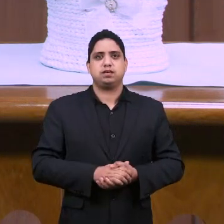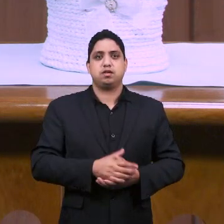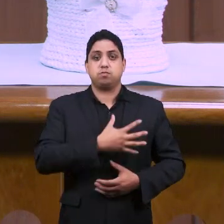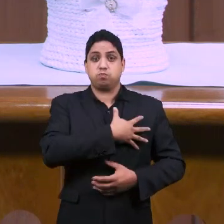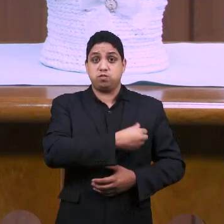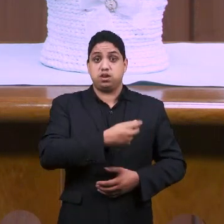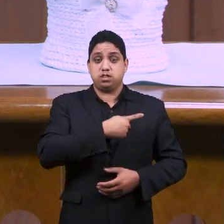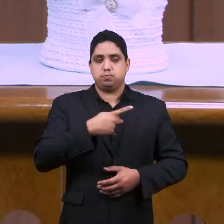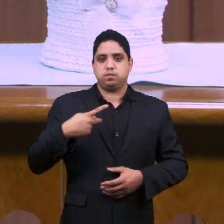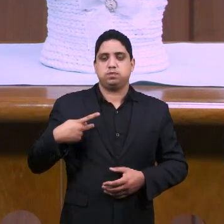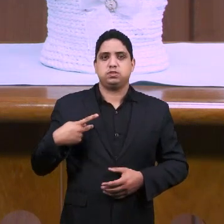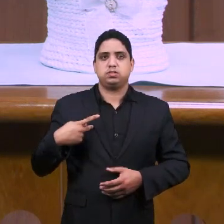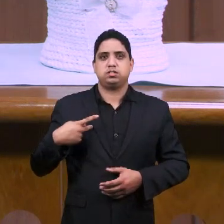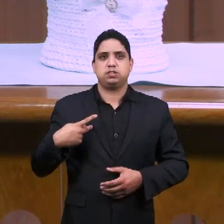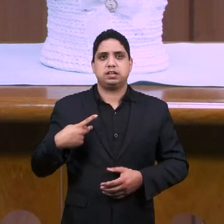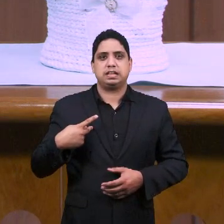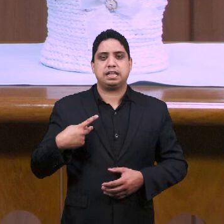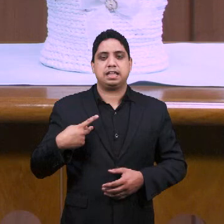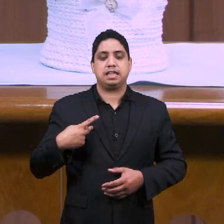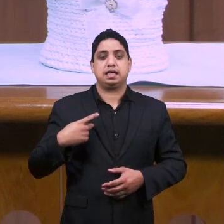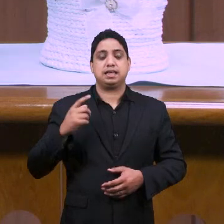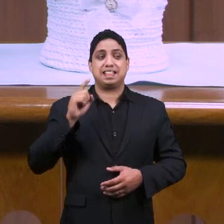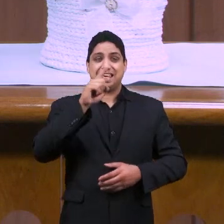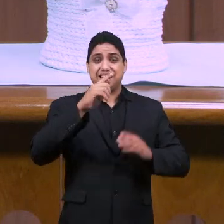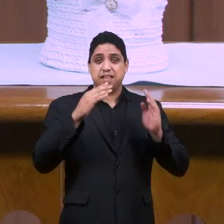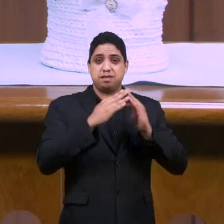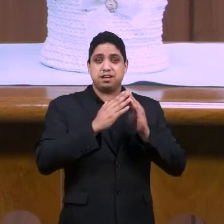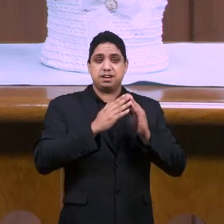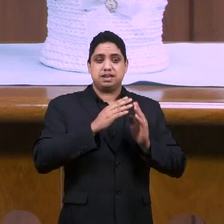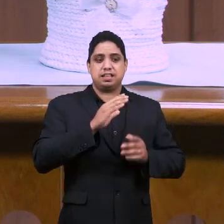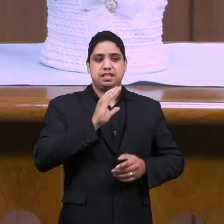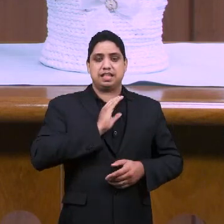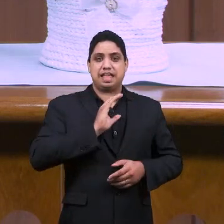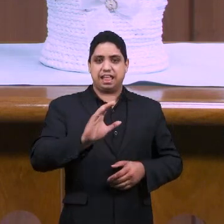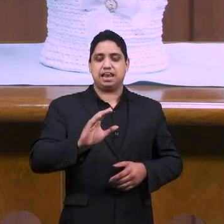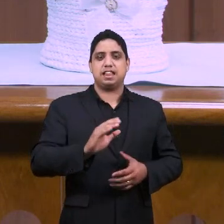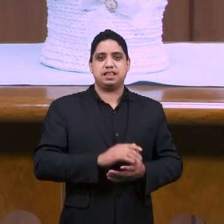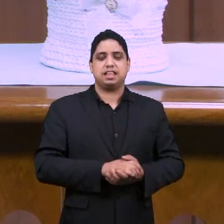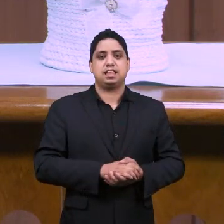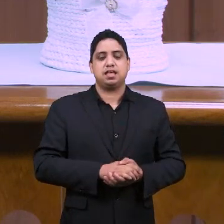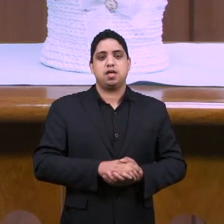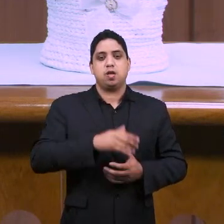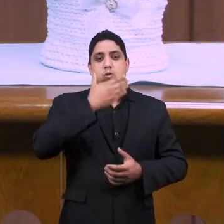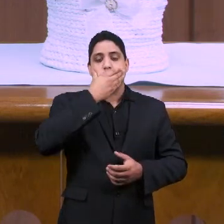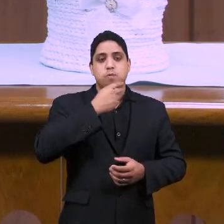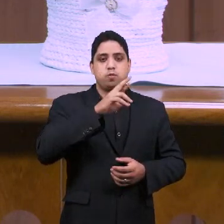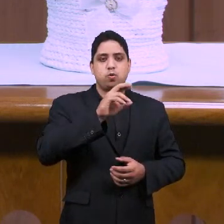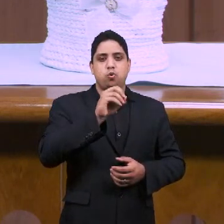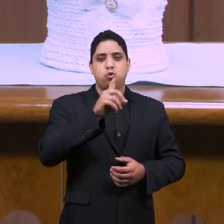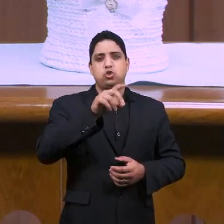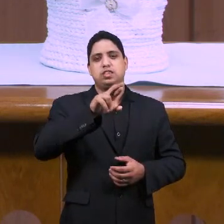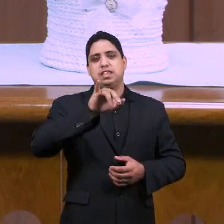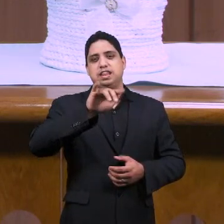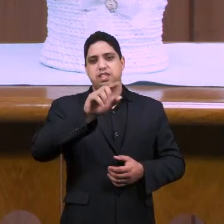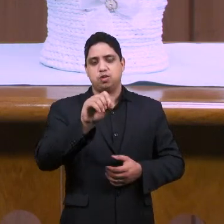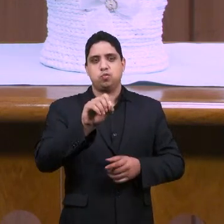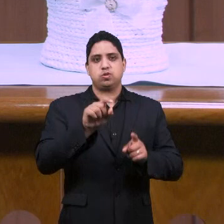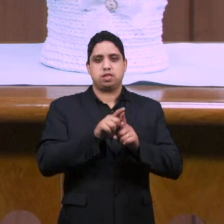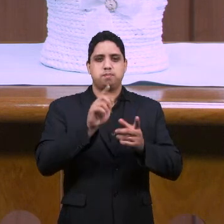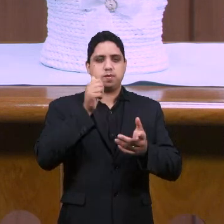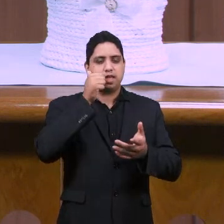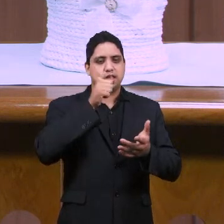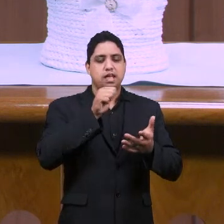Dieu, fille de un de nos pasteurs qui se trouve au Canada, le pasteur Rodrigo et son